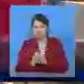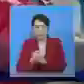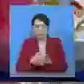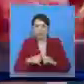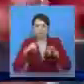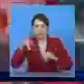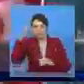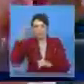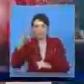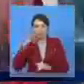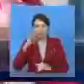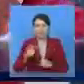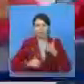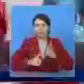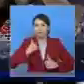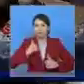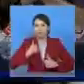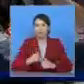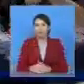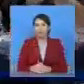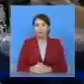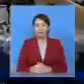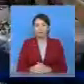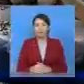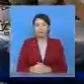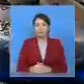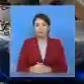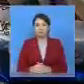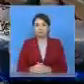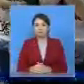развитие казахстанского патриотизма. Салтанат Нургалиева, Миржан Аманжолов, телеканал Актобе.